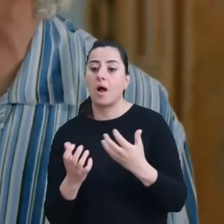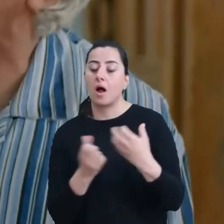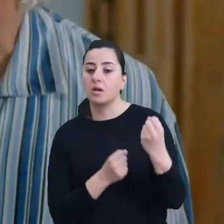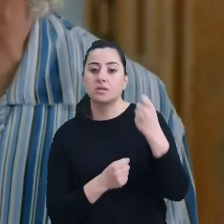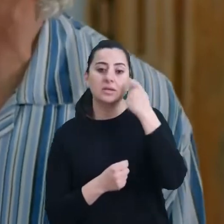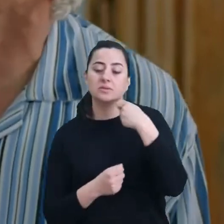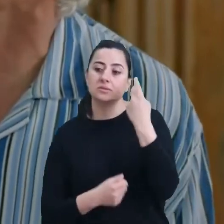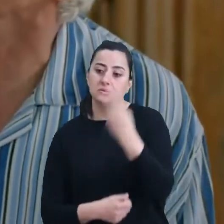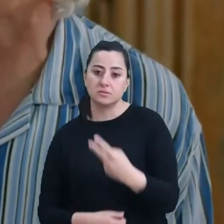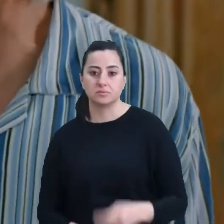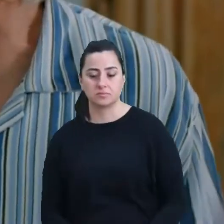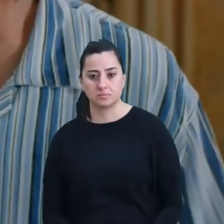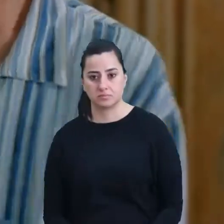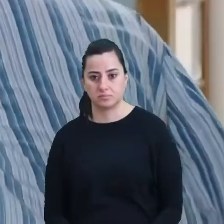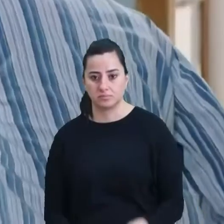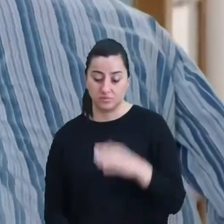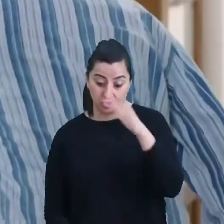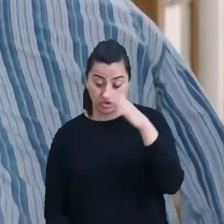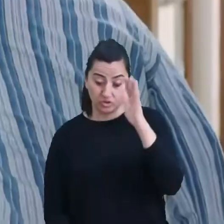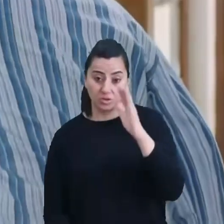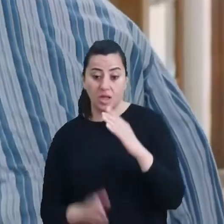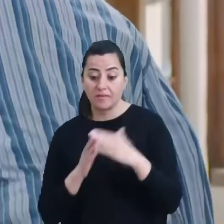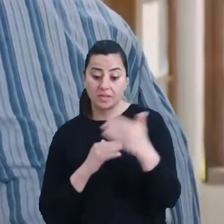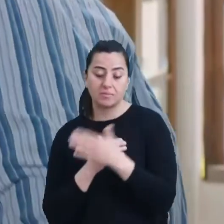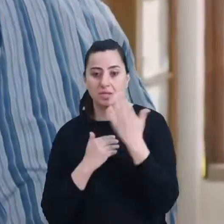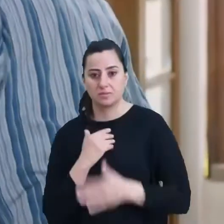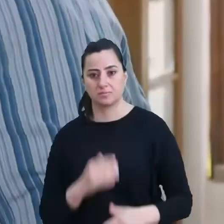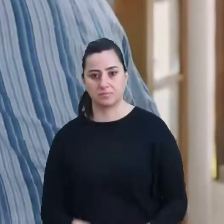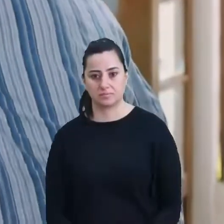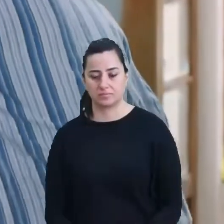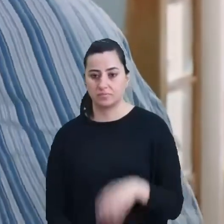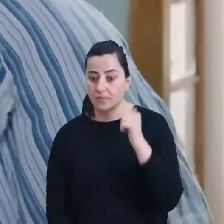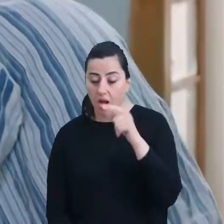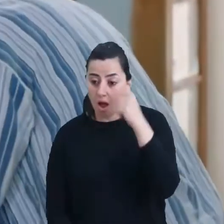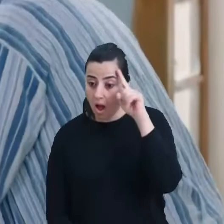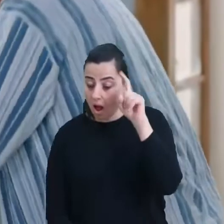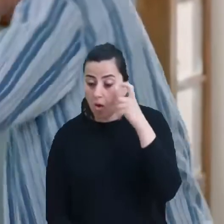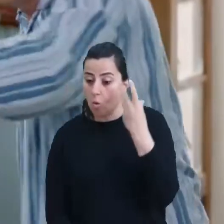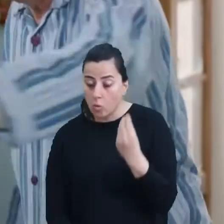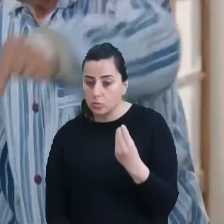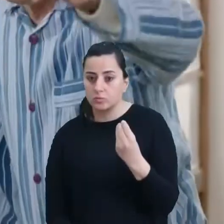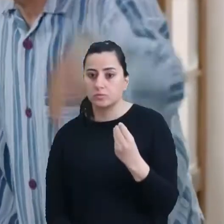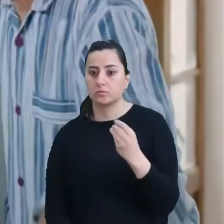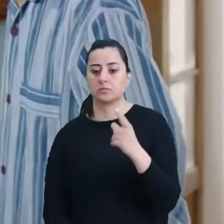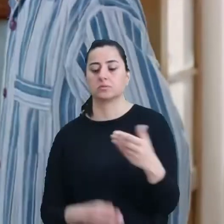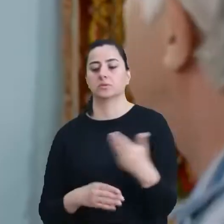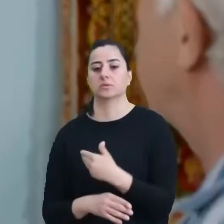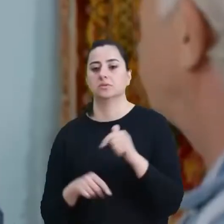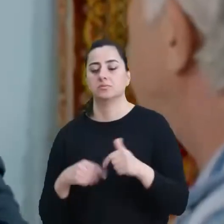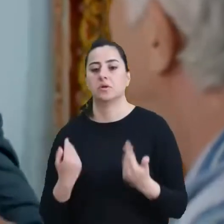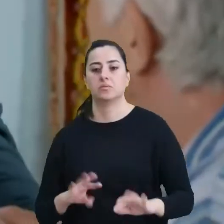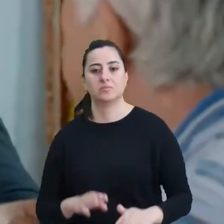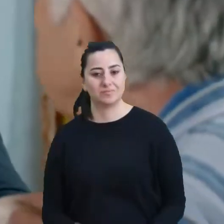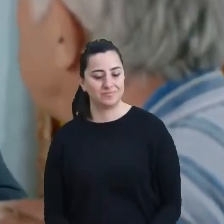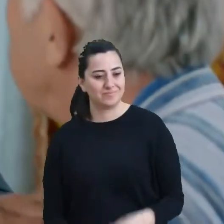aleme irisi dedin. Hı? Çık çık çık, senin bu evde işin yok. Çekiştirdiği koluna baktı. Ne zaman aklını başına alacaksın, adımını öyle atacaksın.